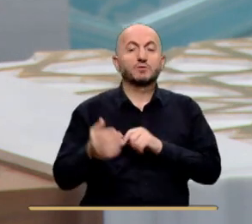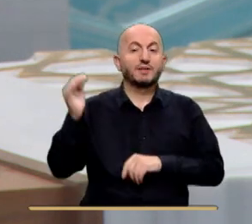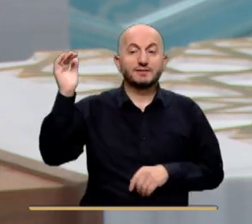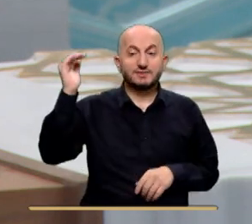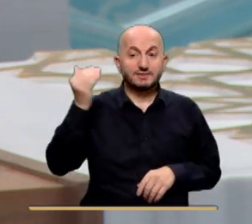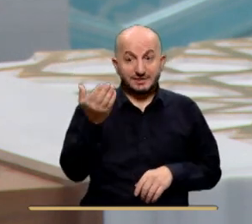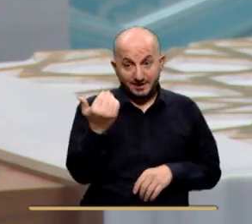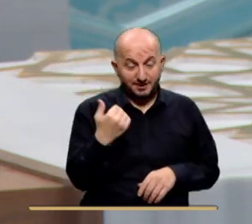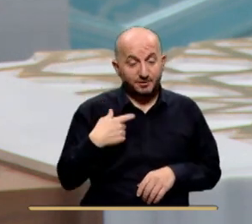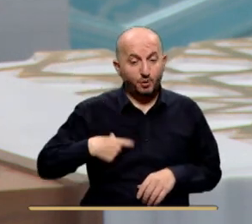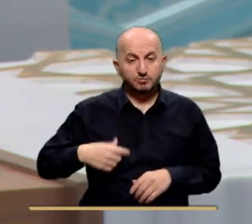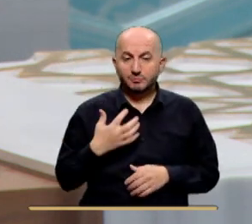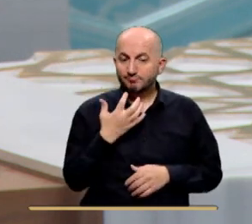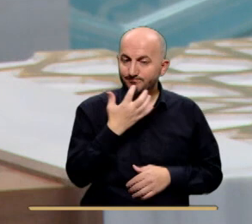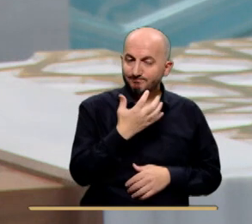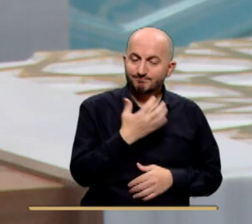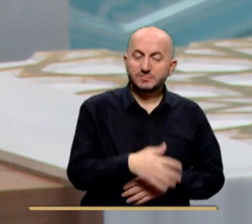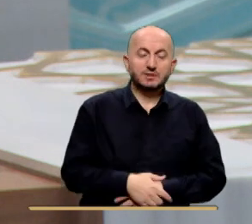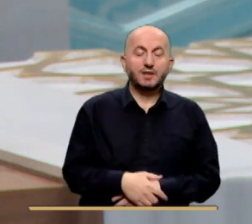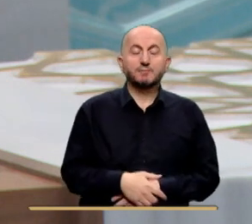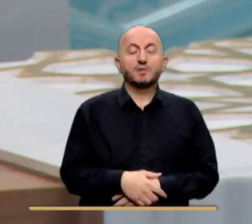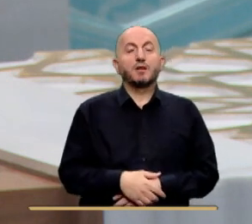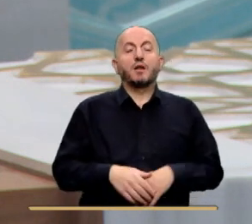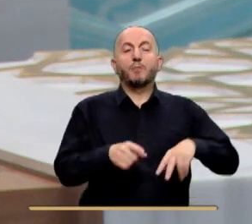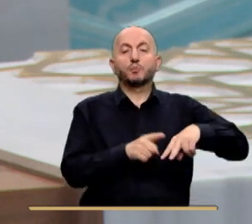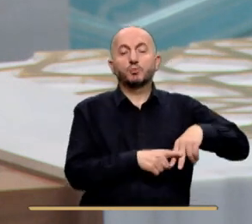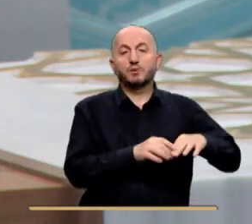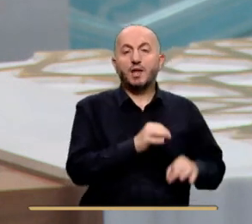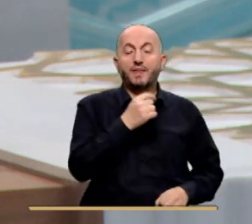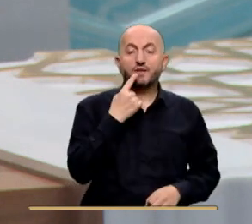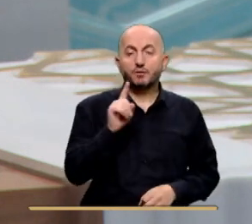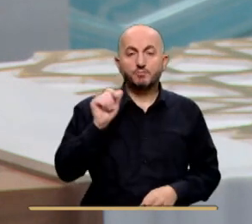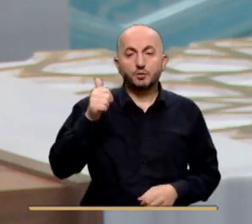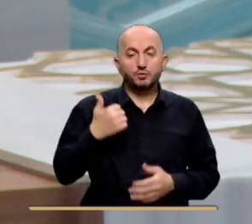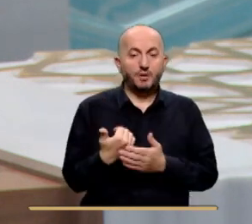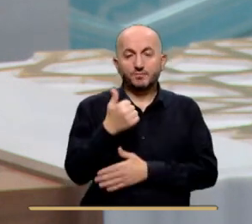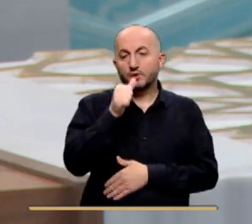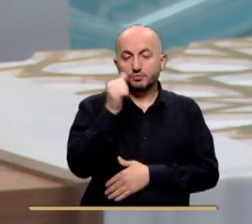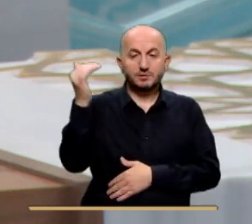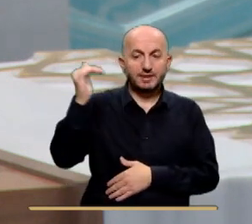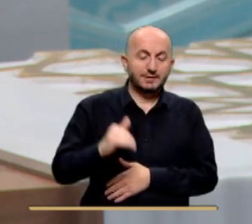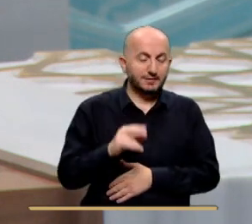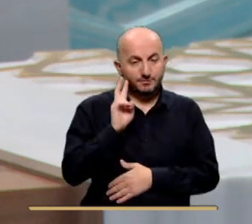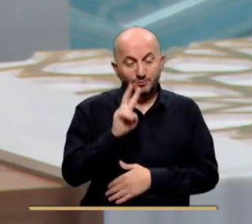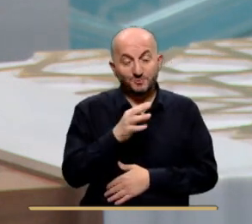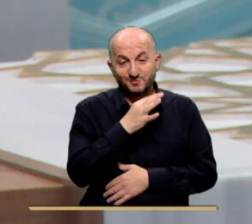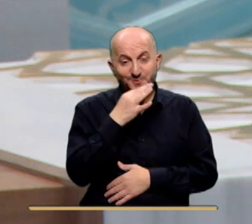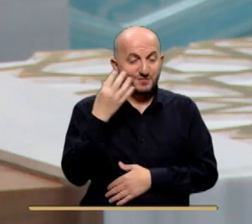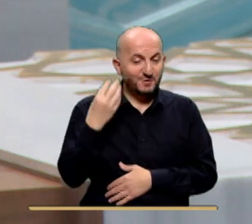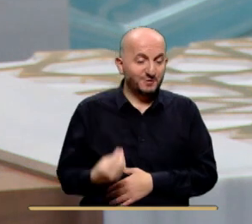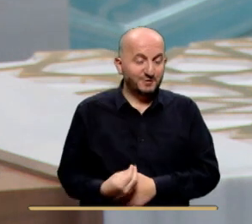özel ilgilenmiş. Hatta Abdullah İbni Abbas diyor ki bir gün abdest suyu getirdim. Görünce mutlu